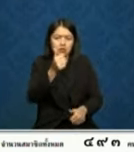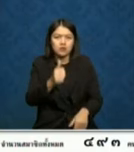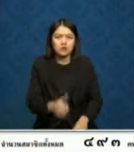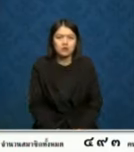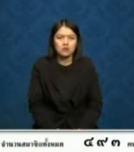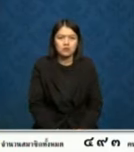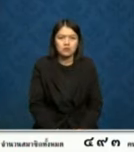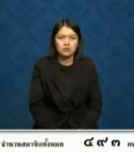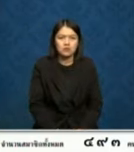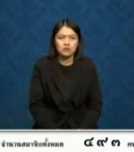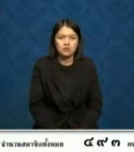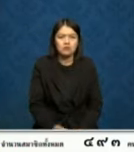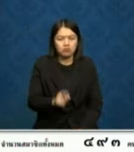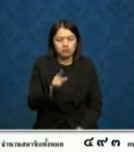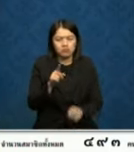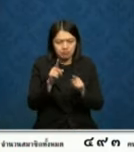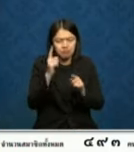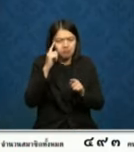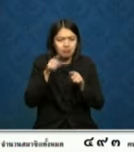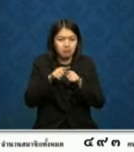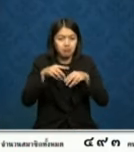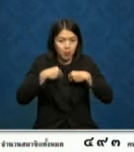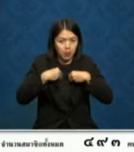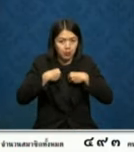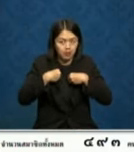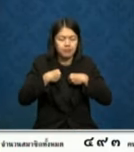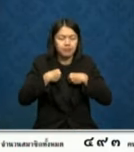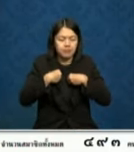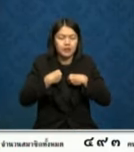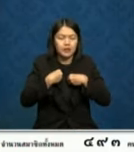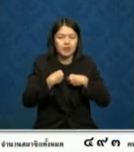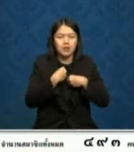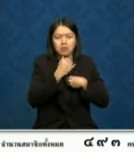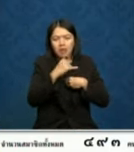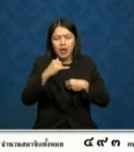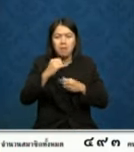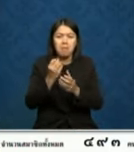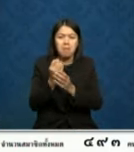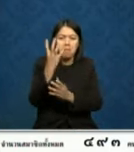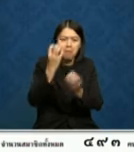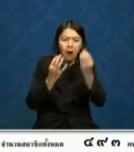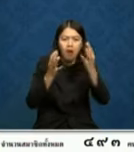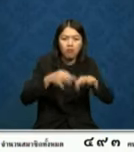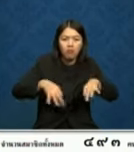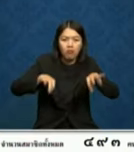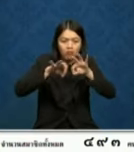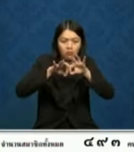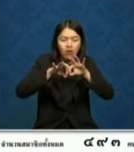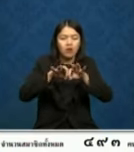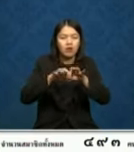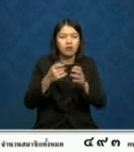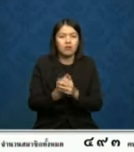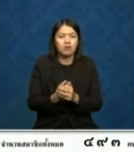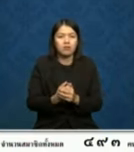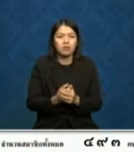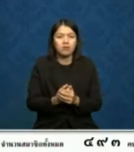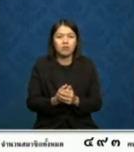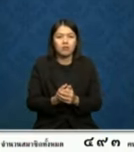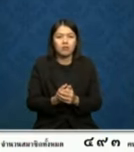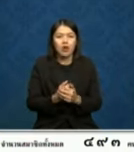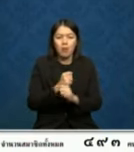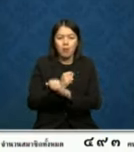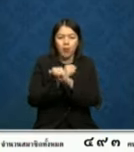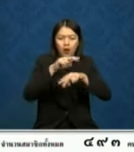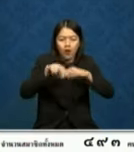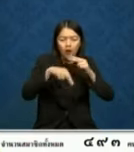ว่าผมเห็นด้วยยผมก็เห็นด้วยในบางส่วนพื้นที่ป่ามีความสำคัญจำเป็นที่จะต้องมีการปกป้อง